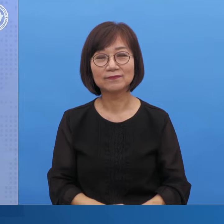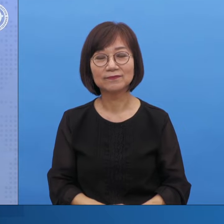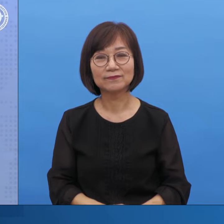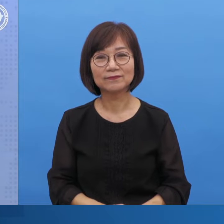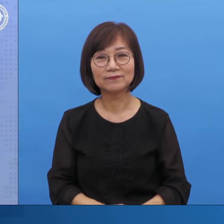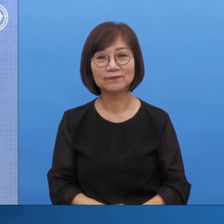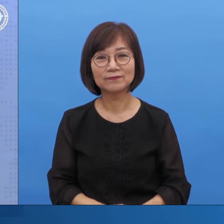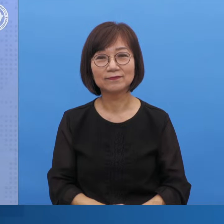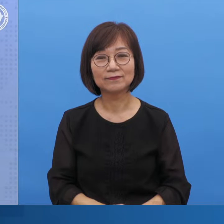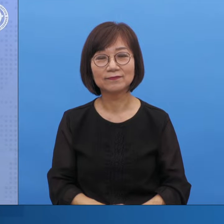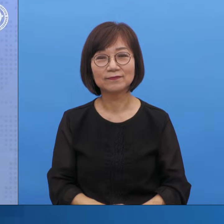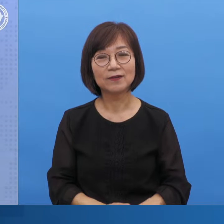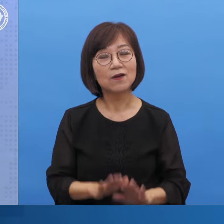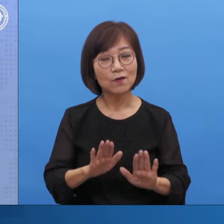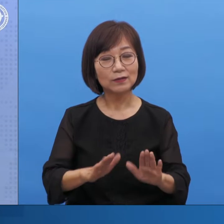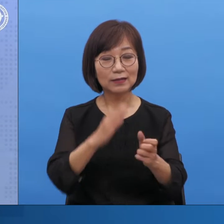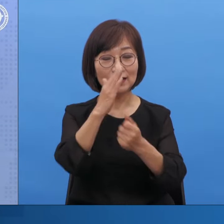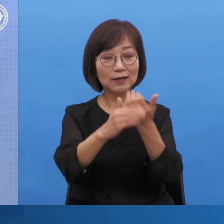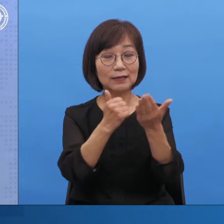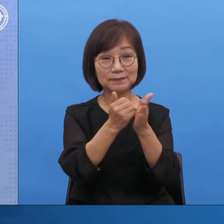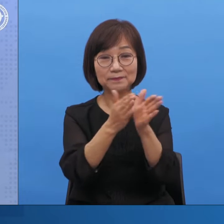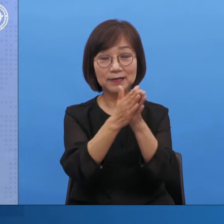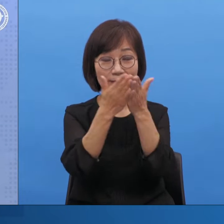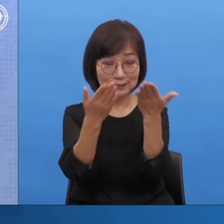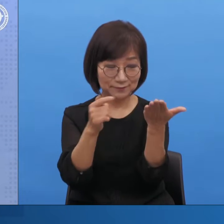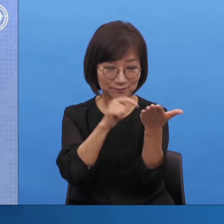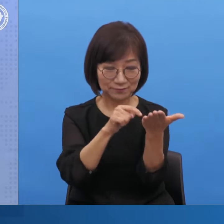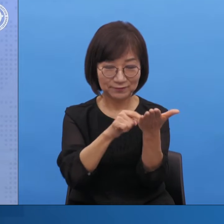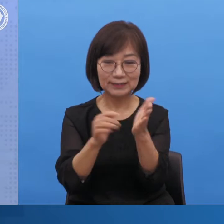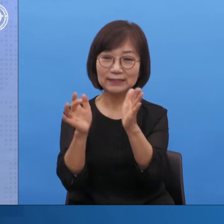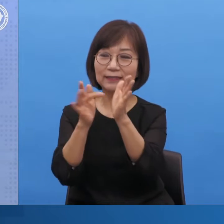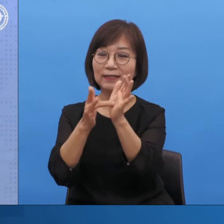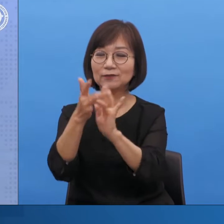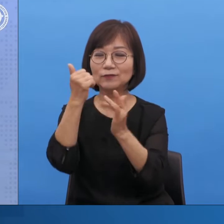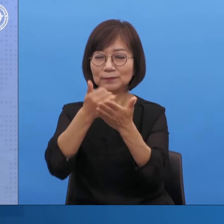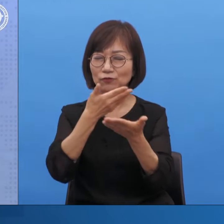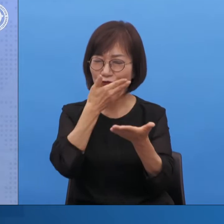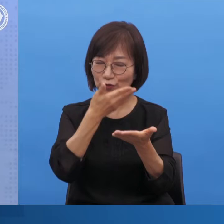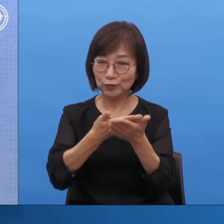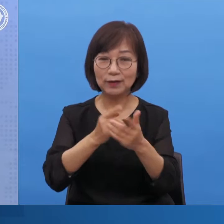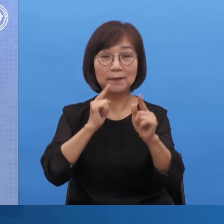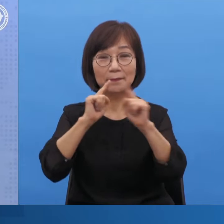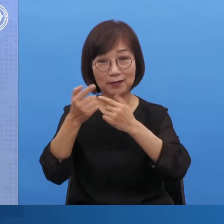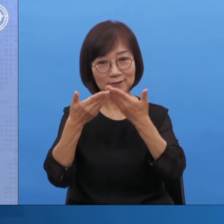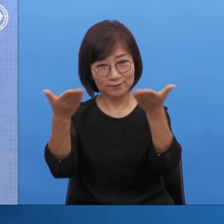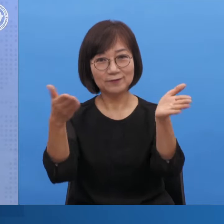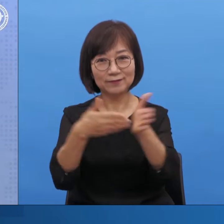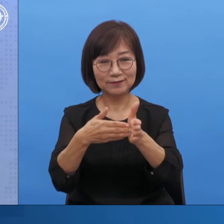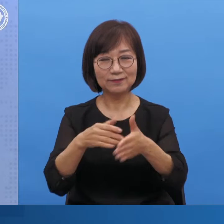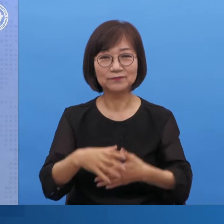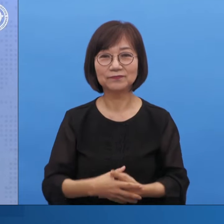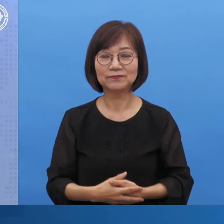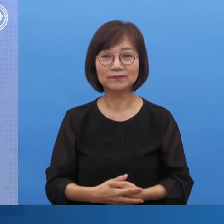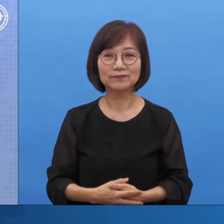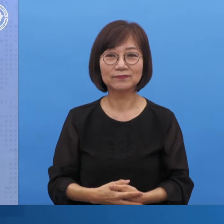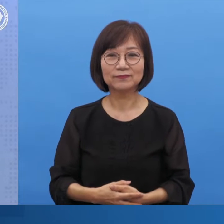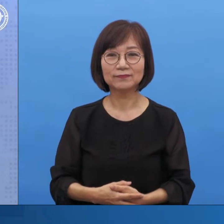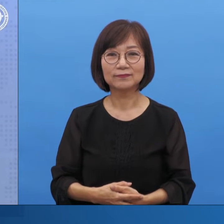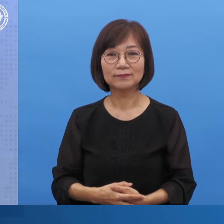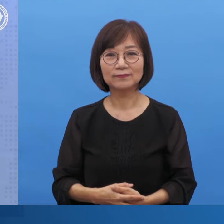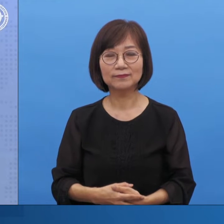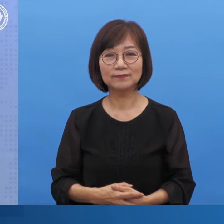예수님께서 아주 중요한 얘기를 했어요. You might take these words very lightly, but Jesus spoke of these tremendously important